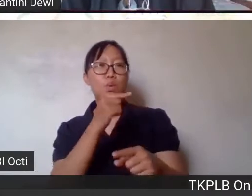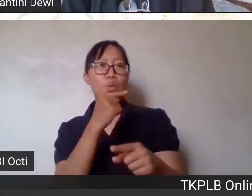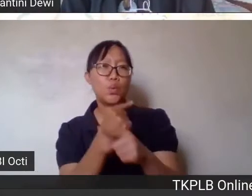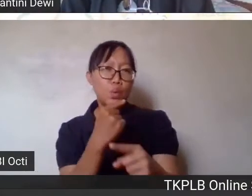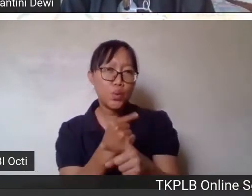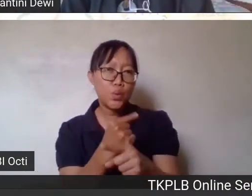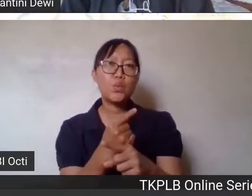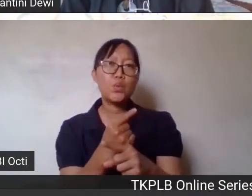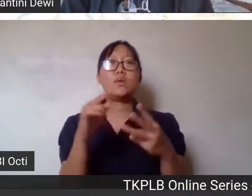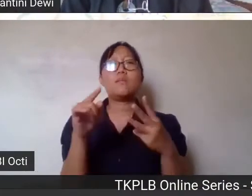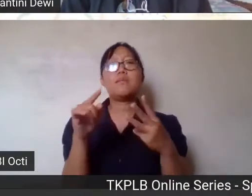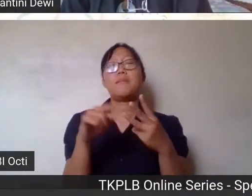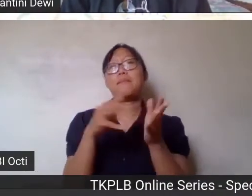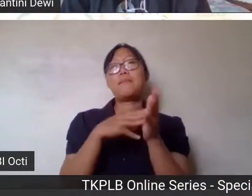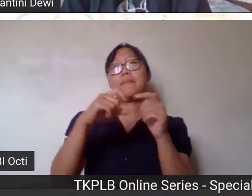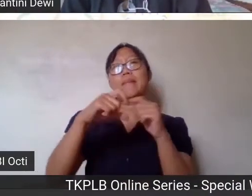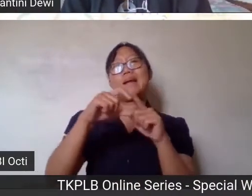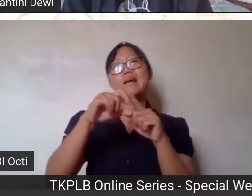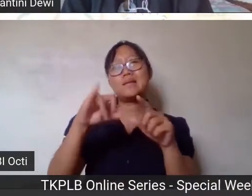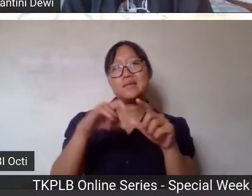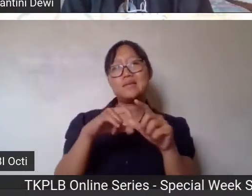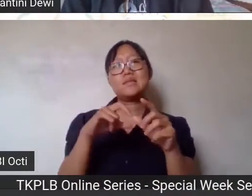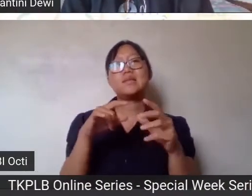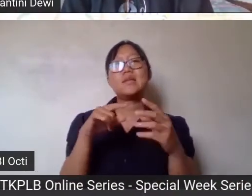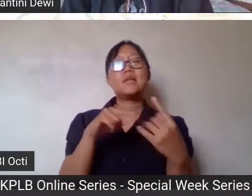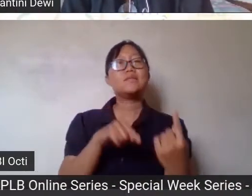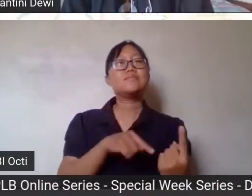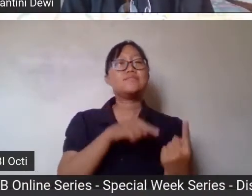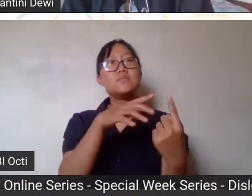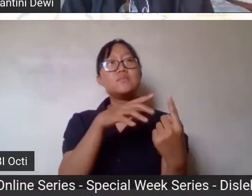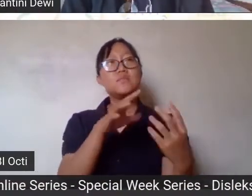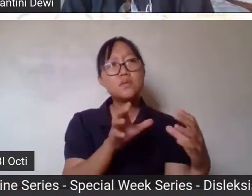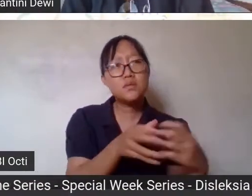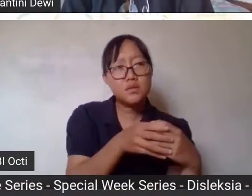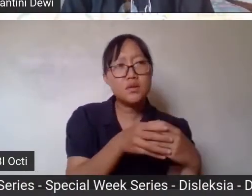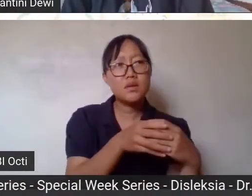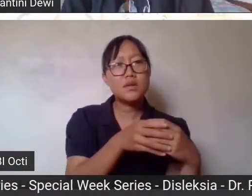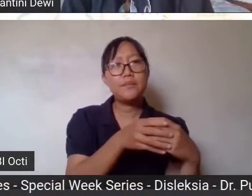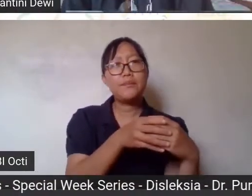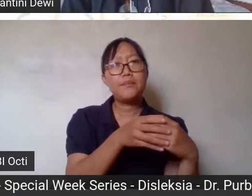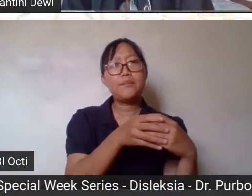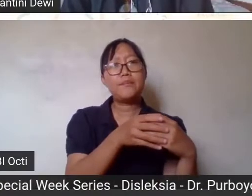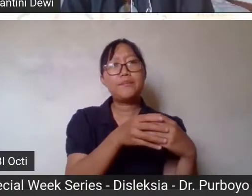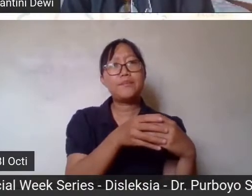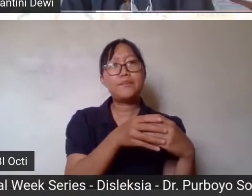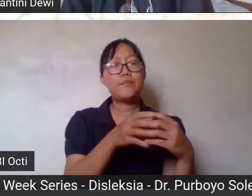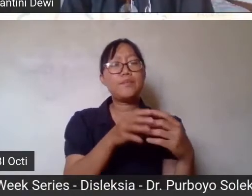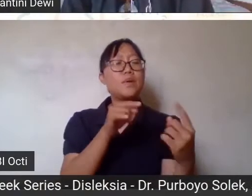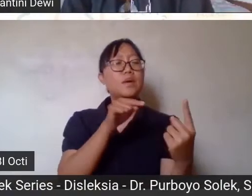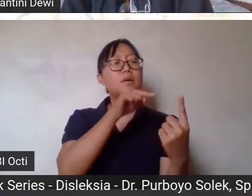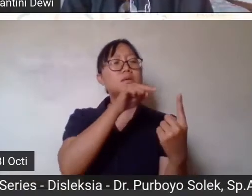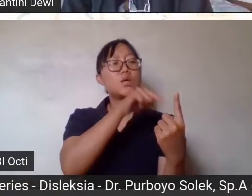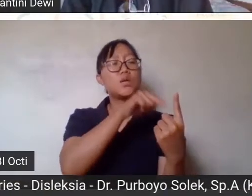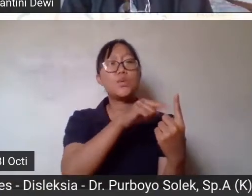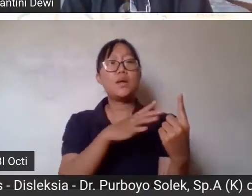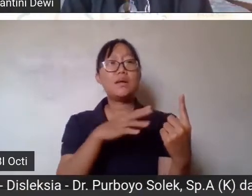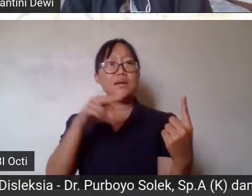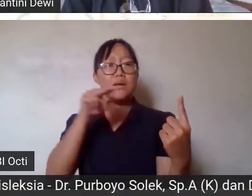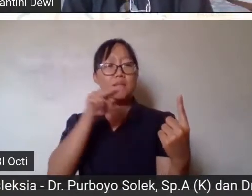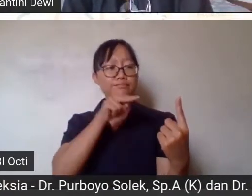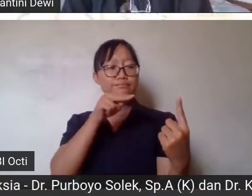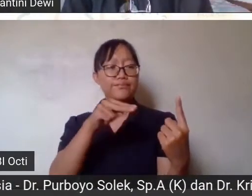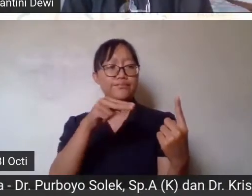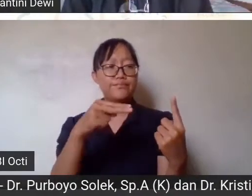satu bentuk yang memang dilihat secara utuh. Sehingga nanti ini yang terpenting, yang